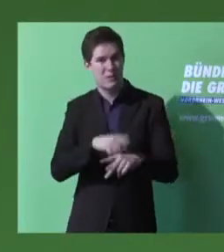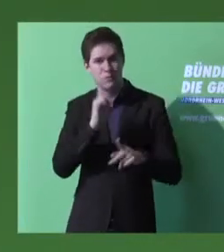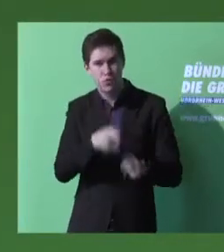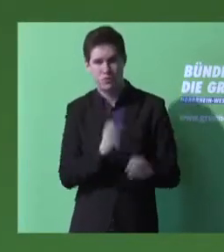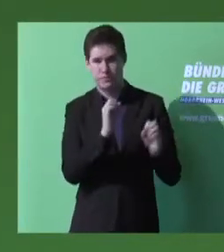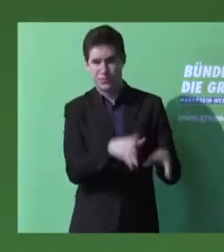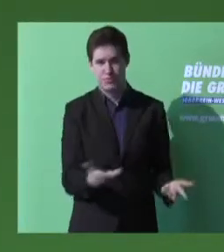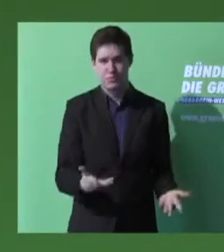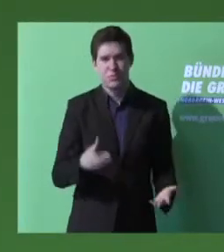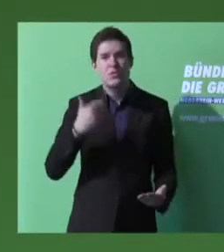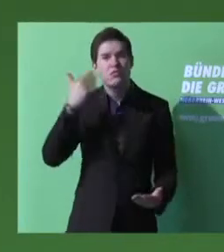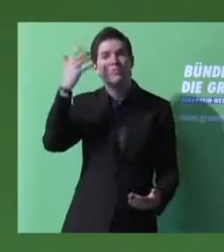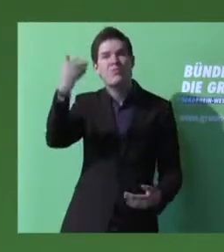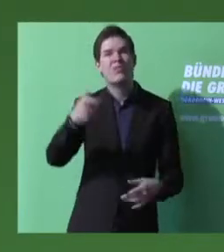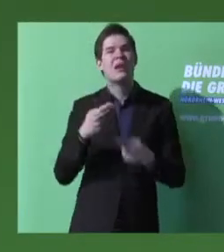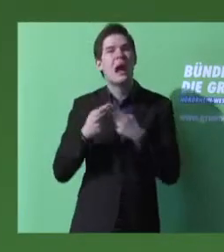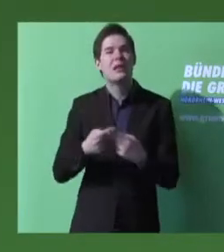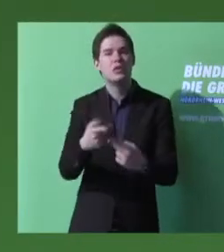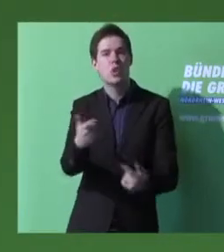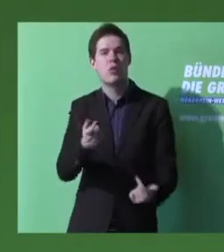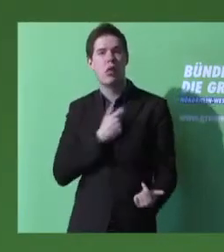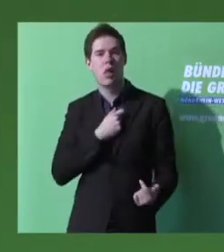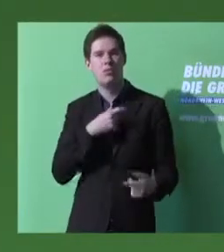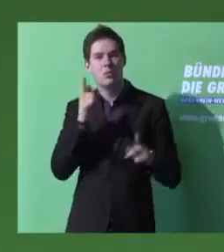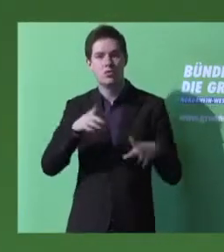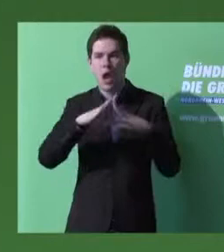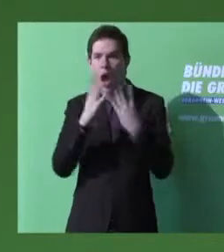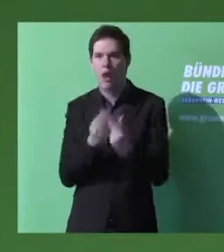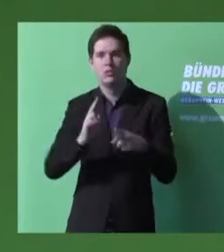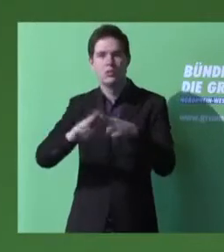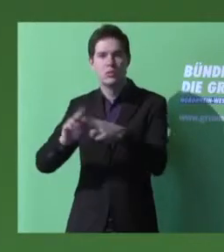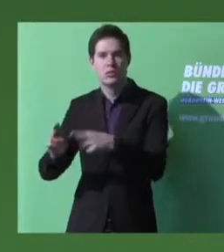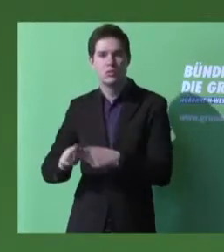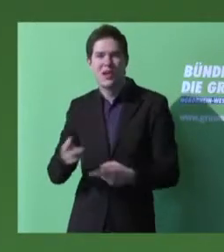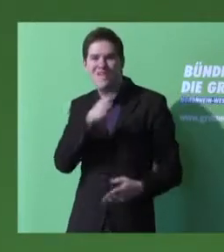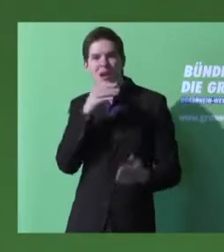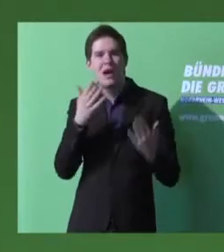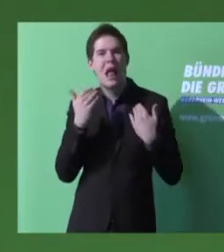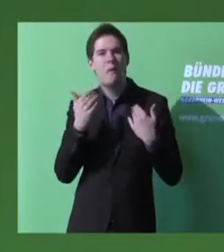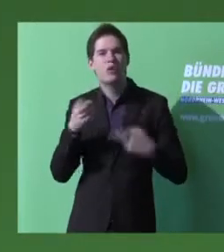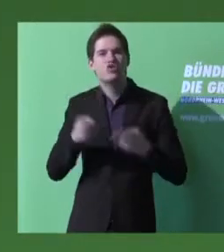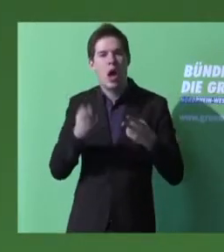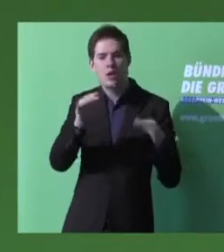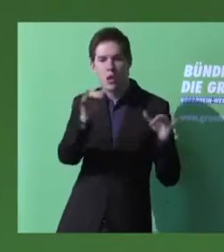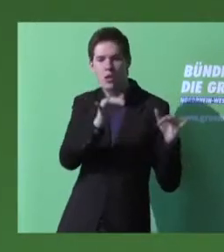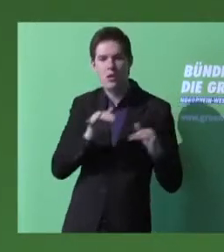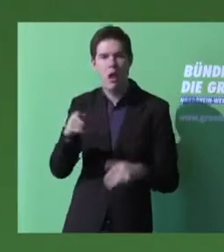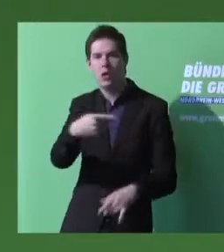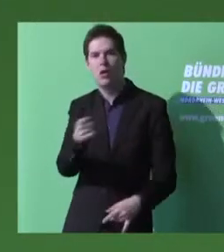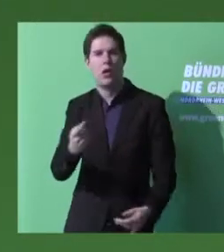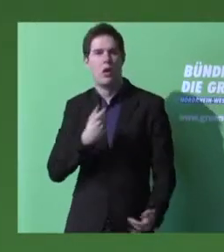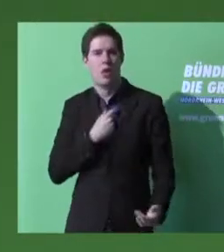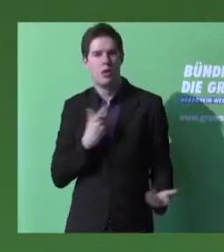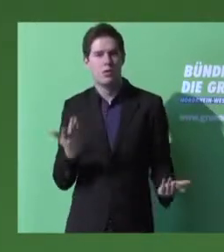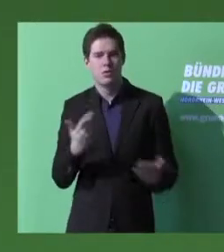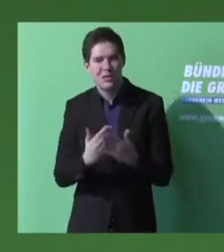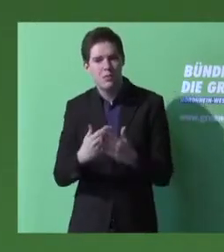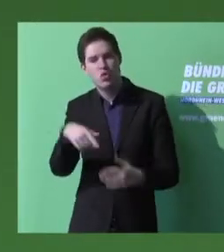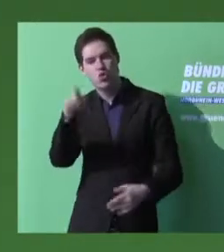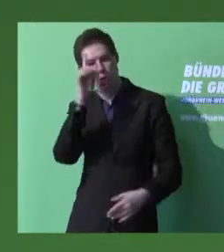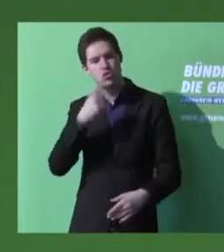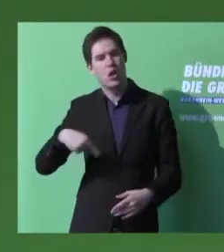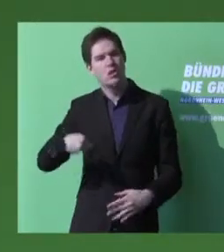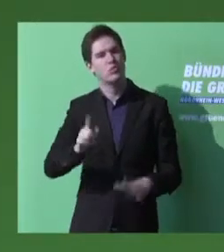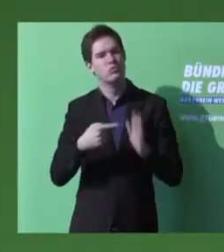nachfolgenden Generationen nicht alles verbauen und die hohen Schäden, die mit dem Klimawandel verbunden sind, endlich vermeiden. Deutschland muss wieder Vorreiter im